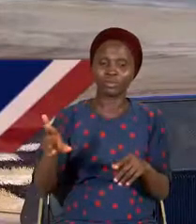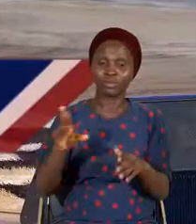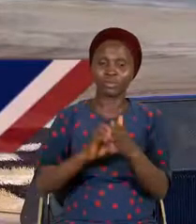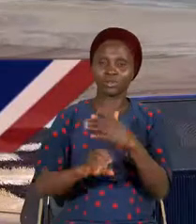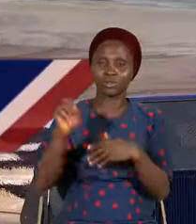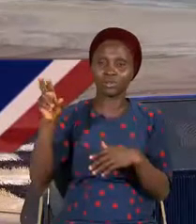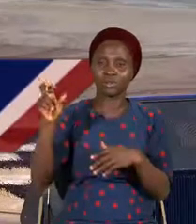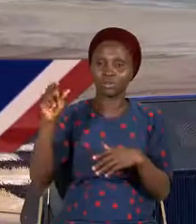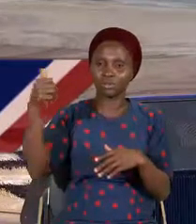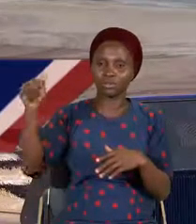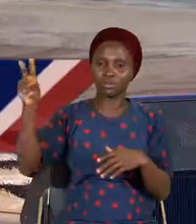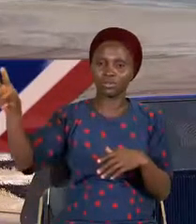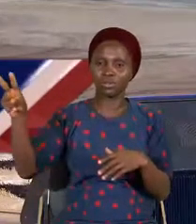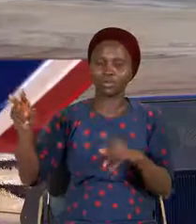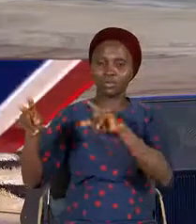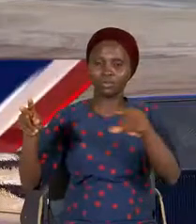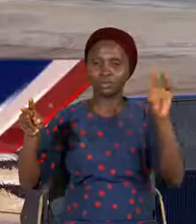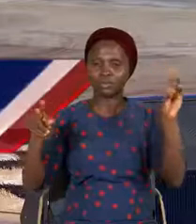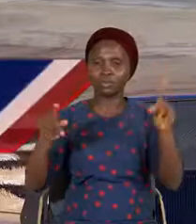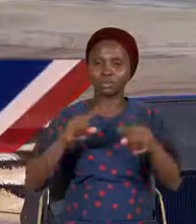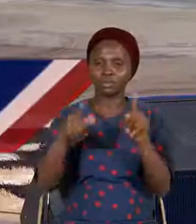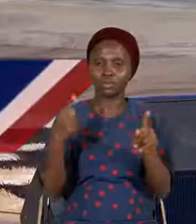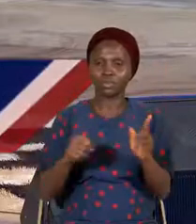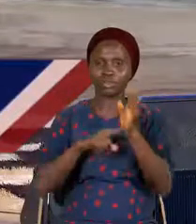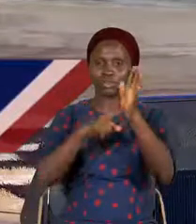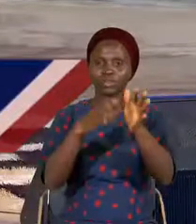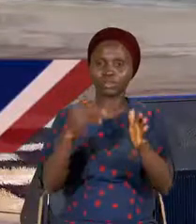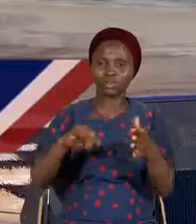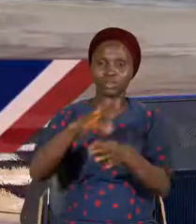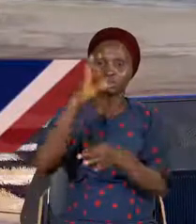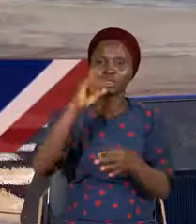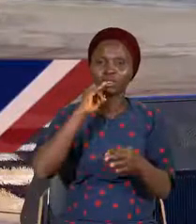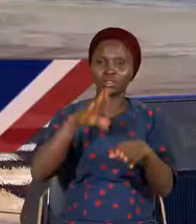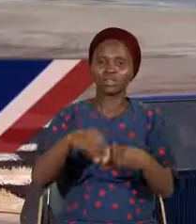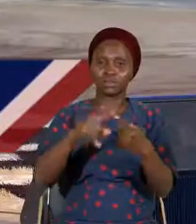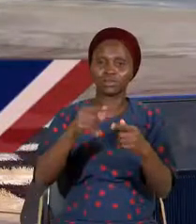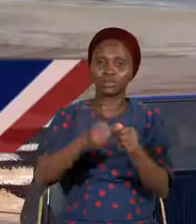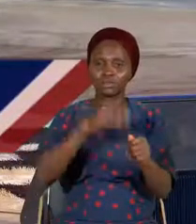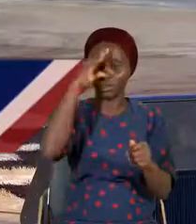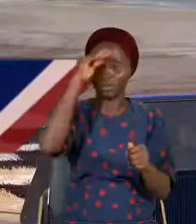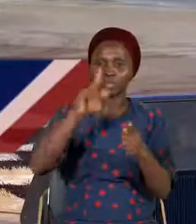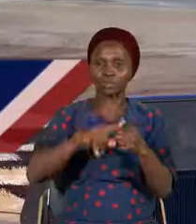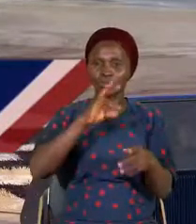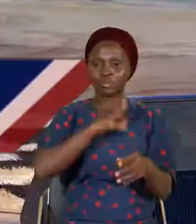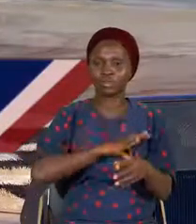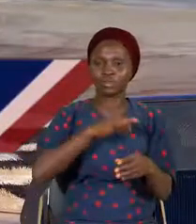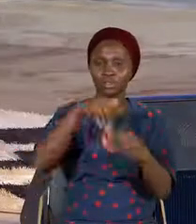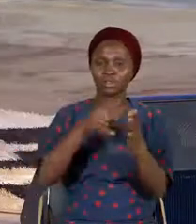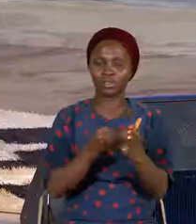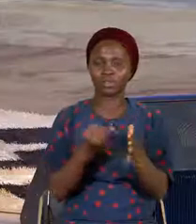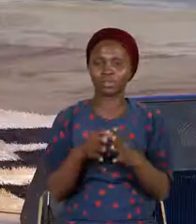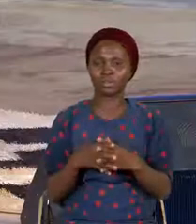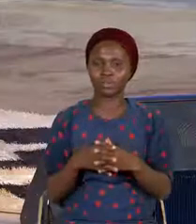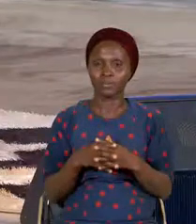à chacun, la manifestation de l'Esprit est donnée pour l'utilité commune. Pour